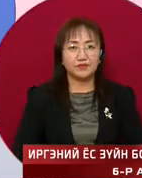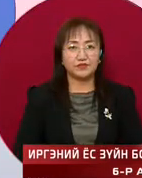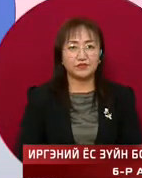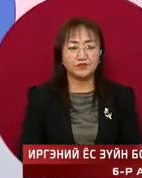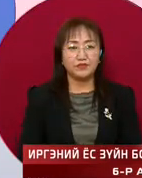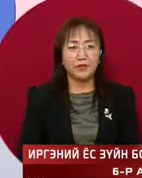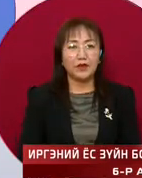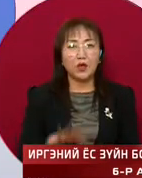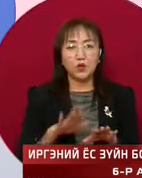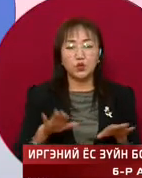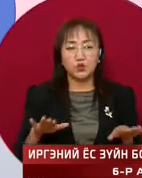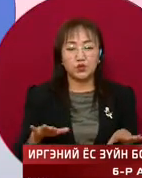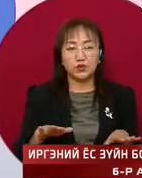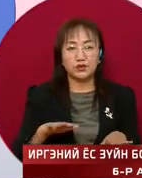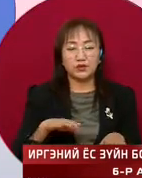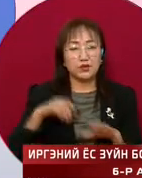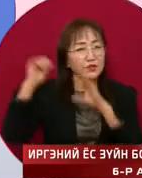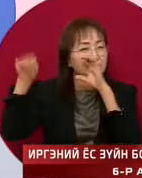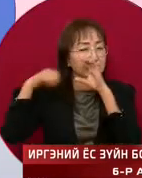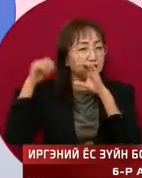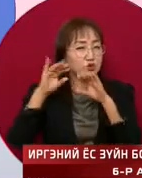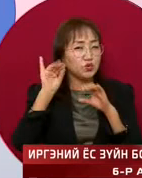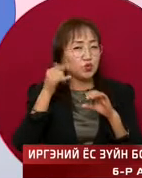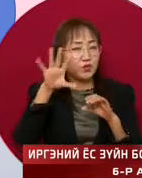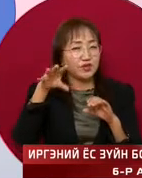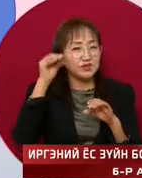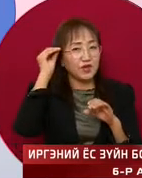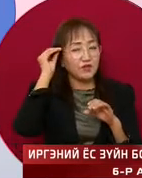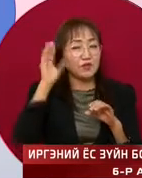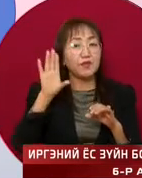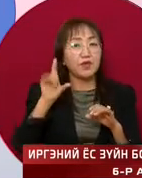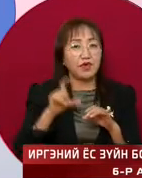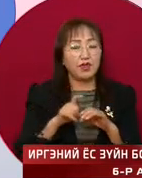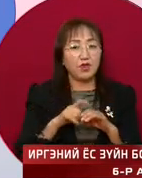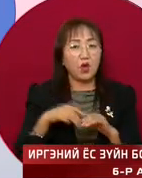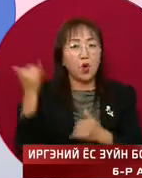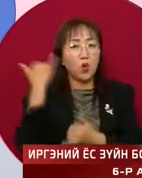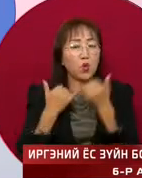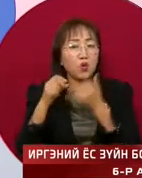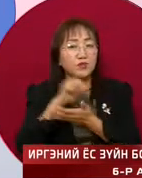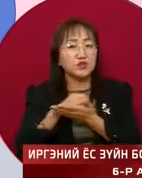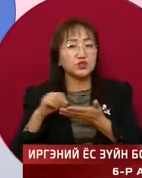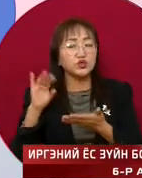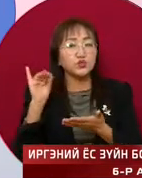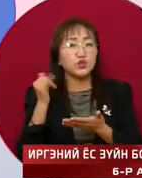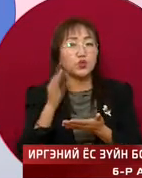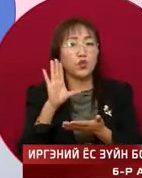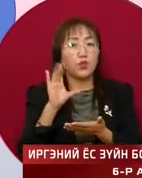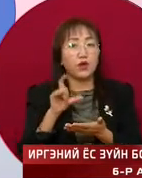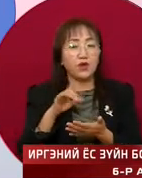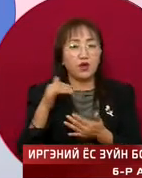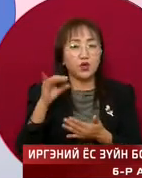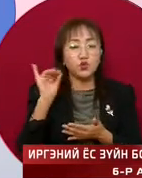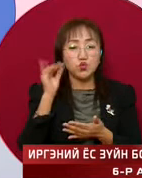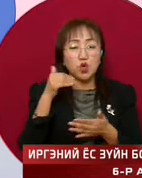За хүүхдүүдээ, бичлэгээс та нар юуг мэдэж ав? Угийн бичиг гэж юу нь юу байдгийг, угийн бичигт юу